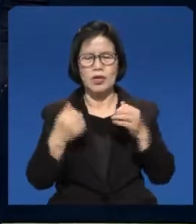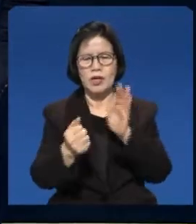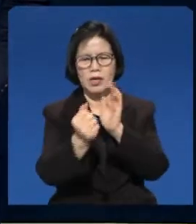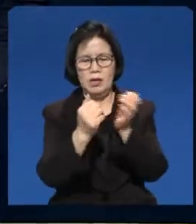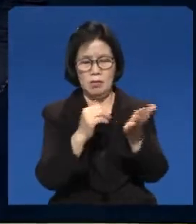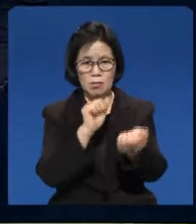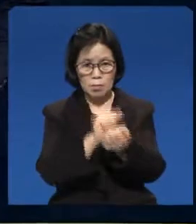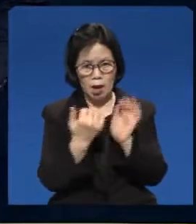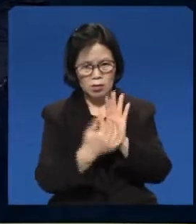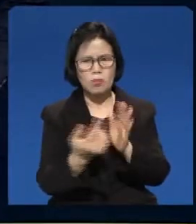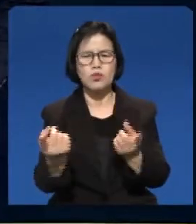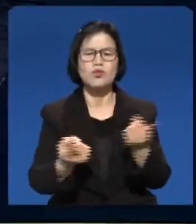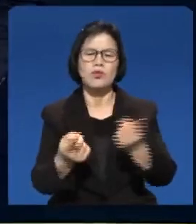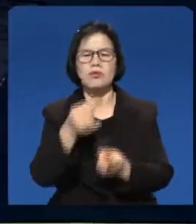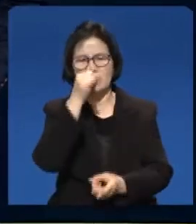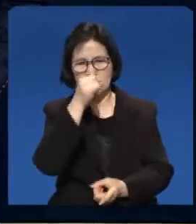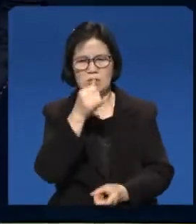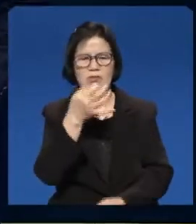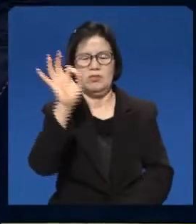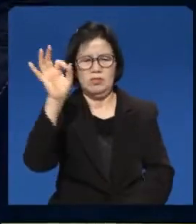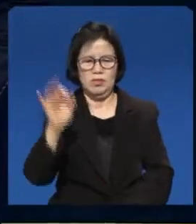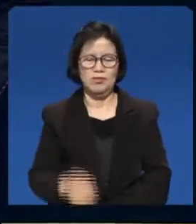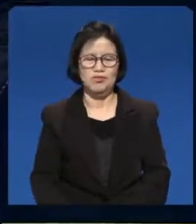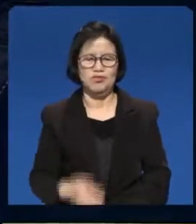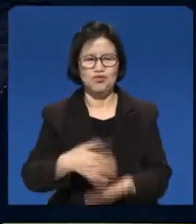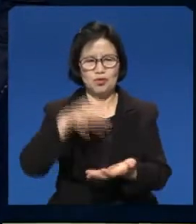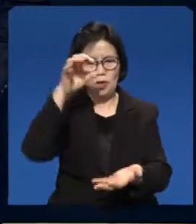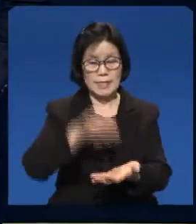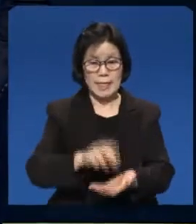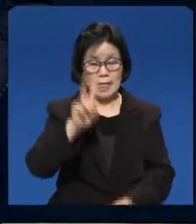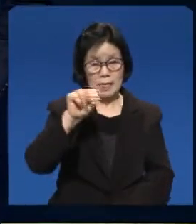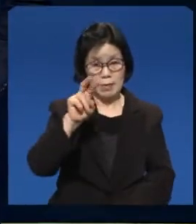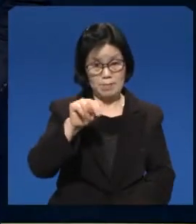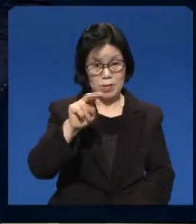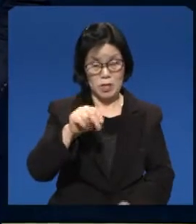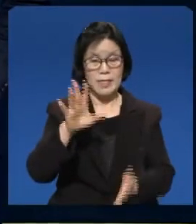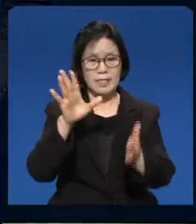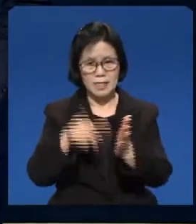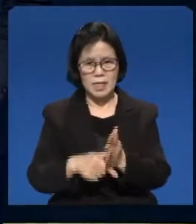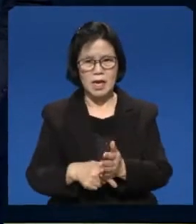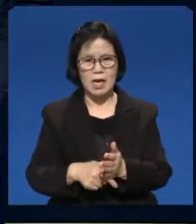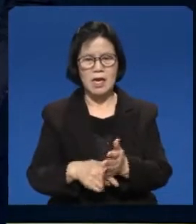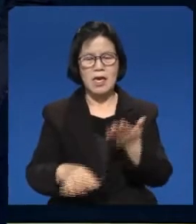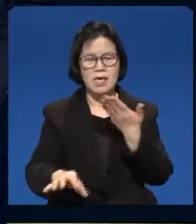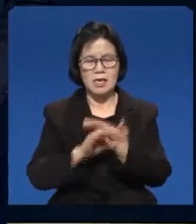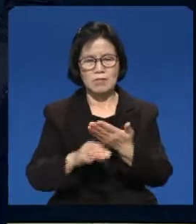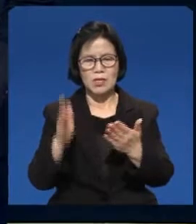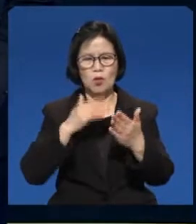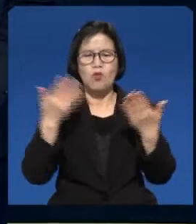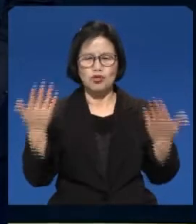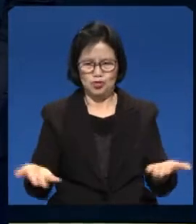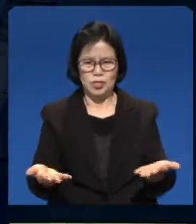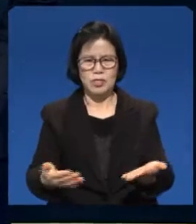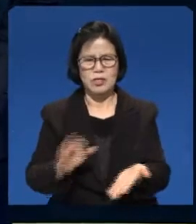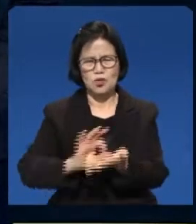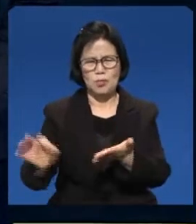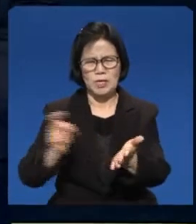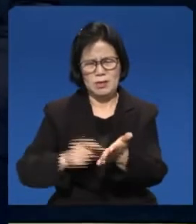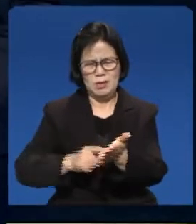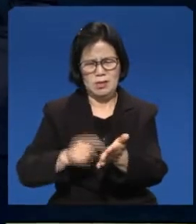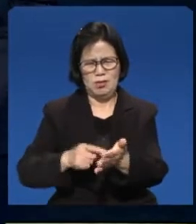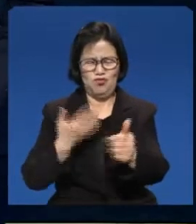있었음을 인정하지 않을 수 없습니다. 누적 확진자 수가 2만 명에 가까워지는 데엔 임시 공휴일 지정과 소비 진작 정책이